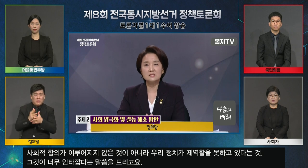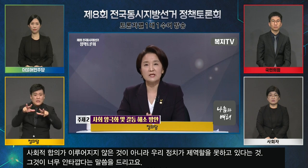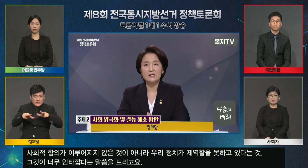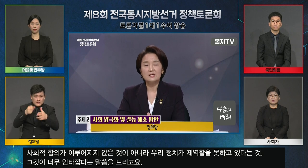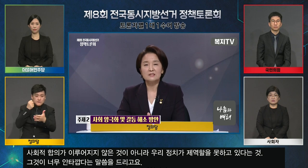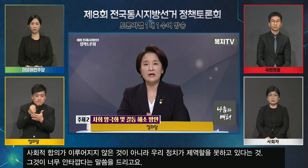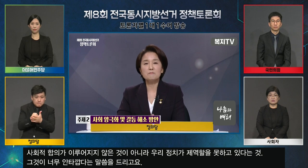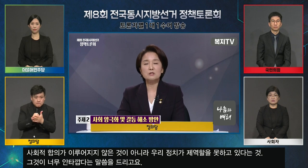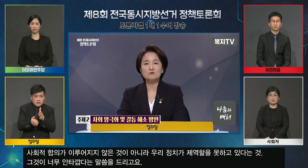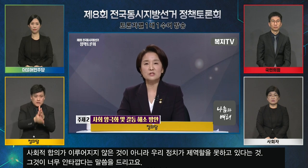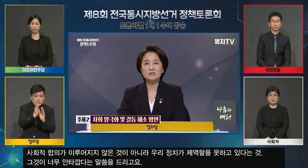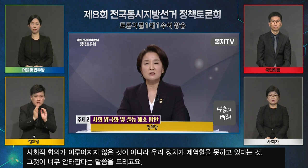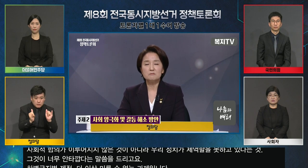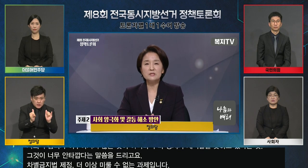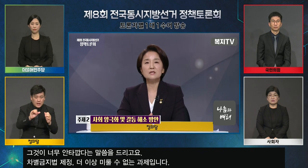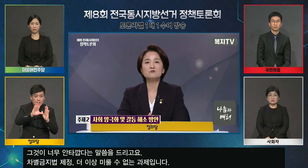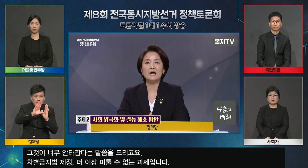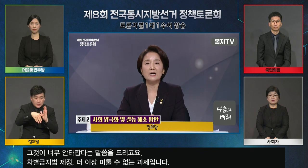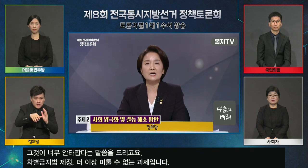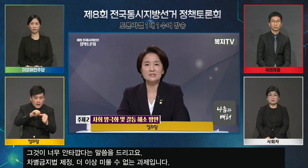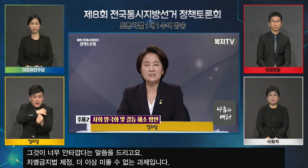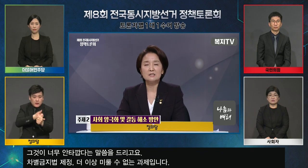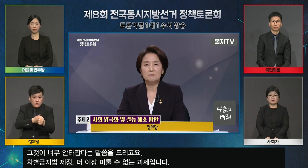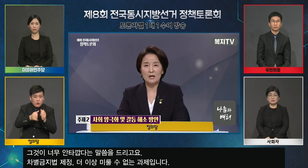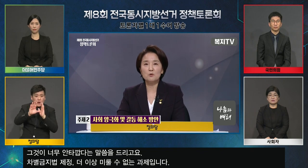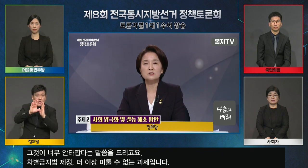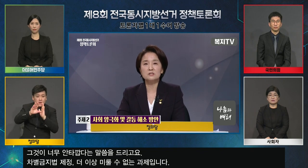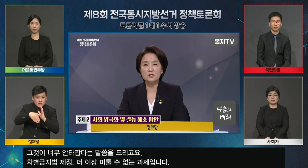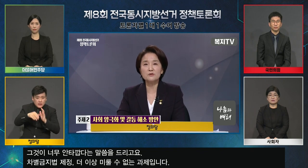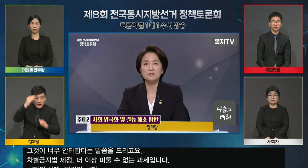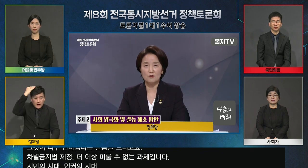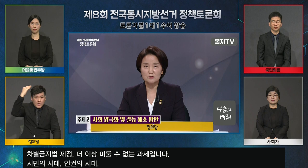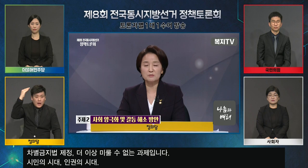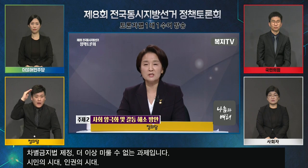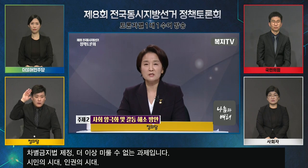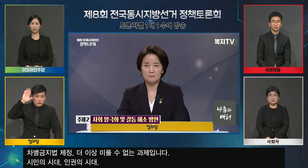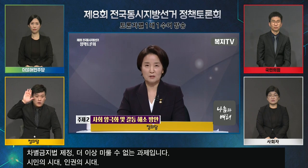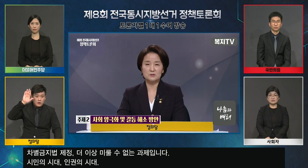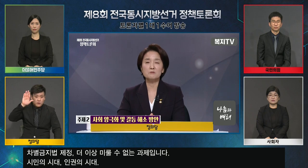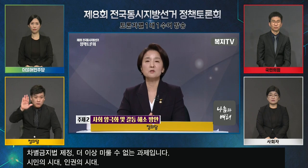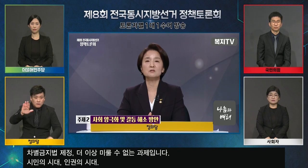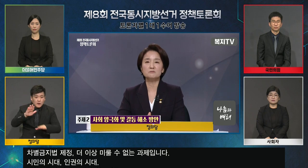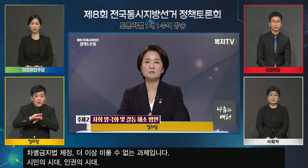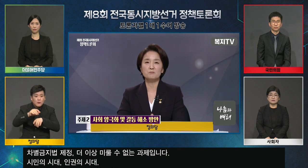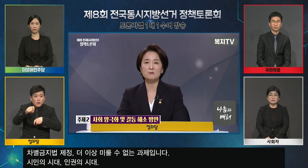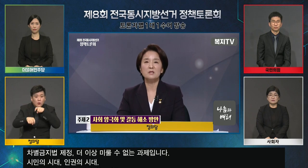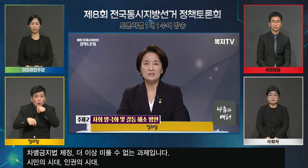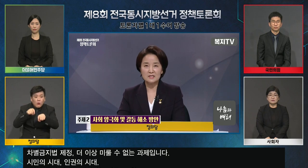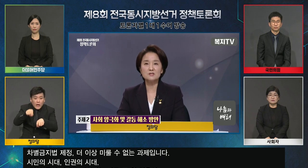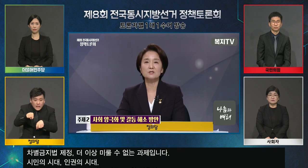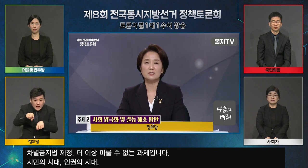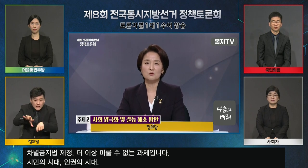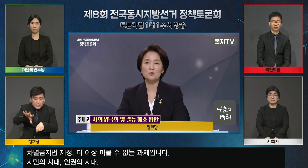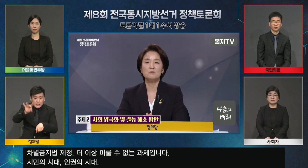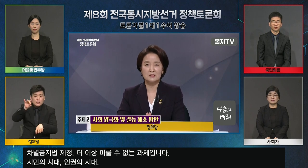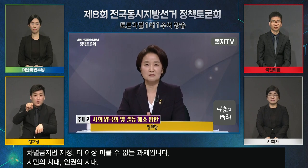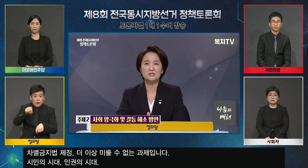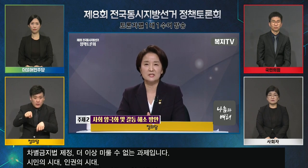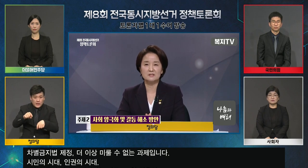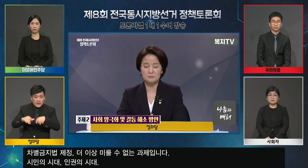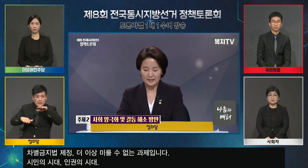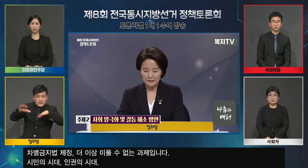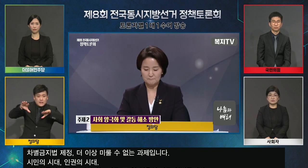인권의 시대, 대한민국이 미래로 나아가는 바로 그 첫 걸음이 바로 차별금지법 제정이라고